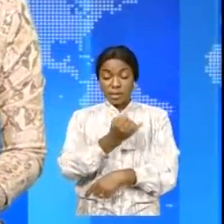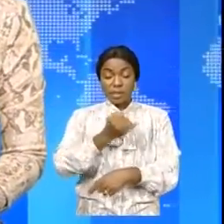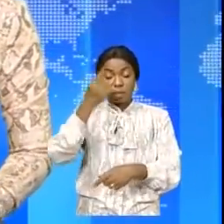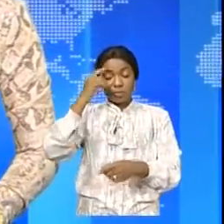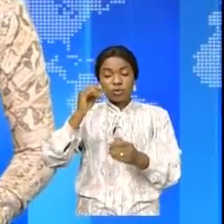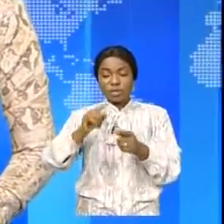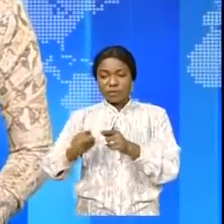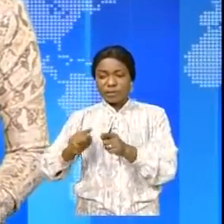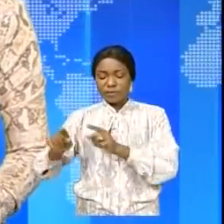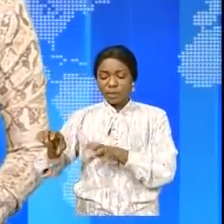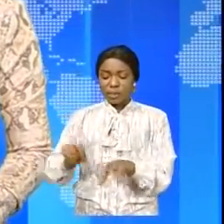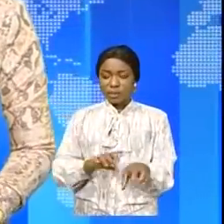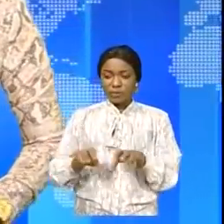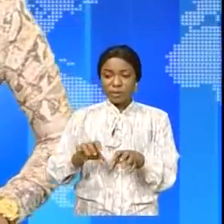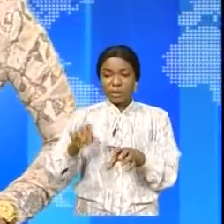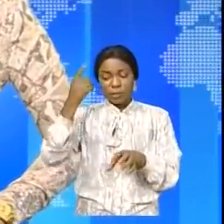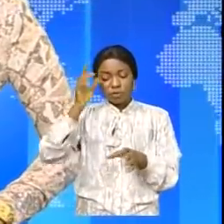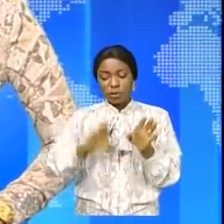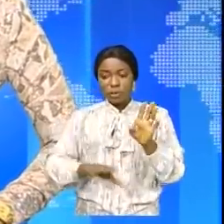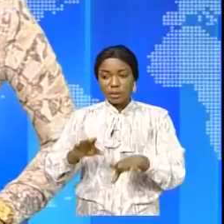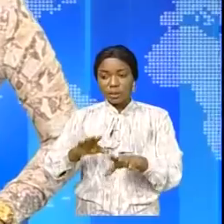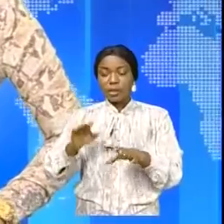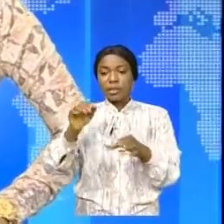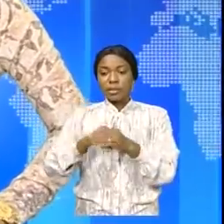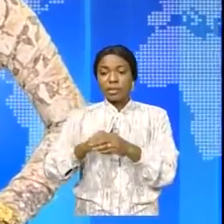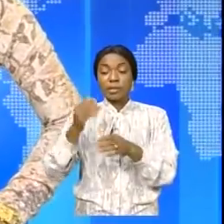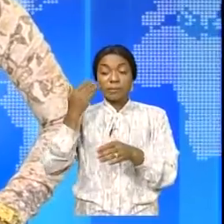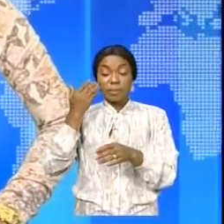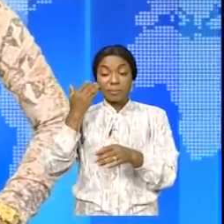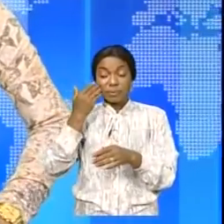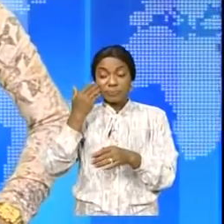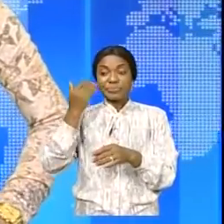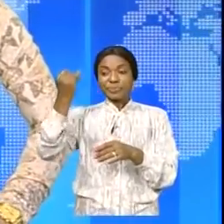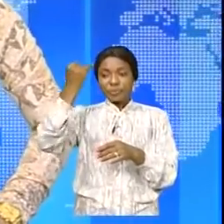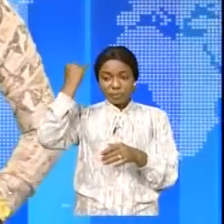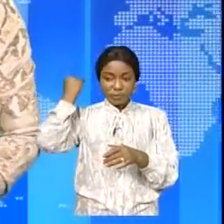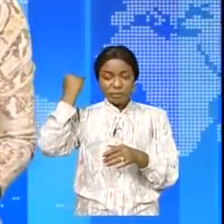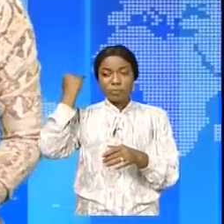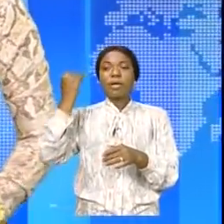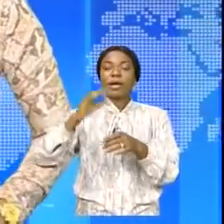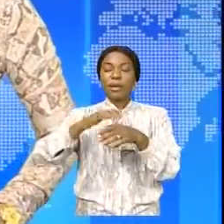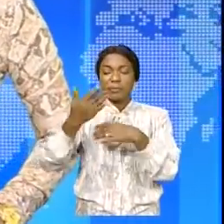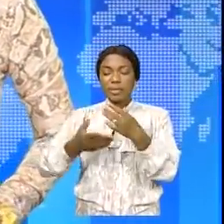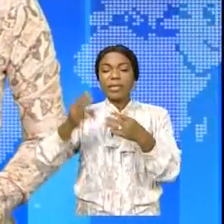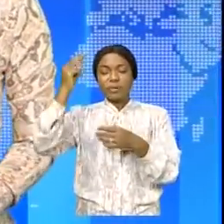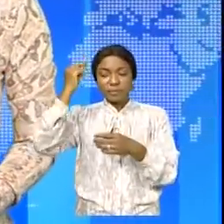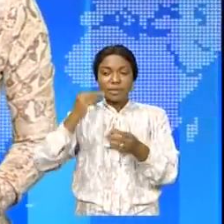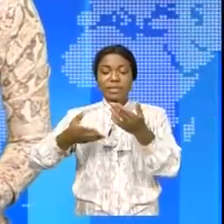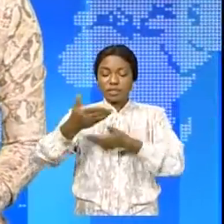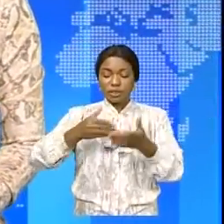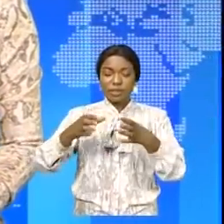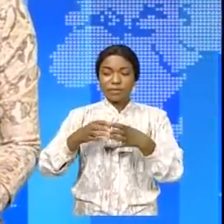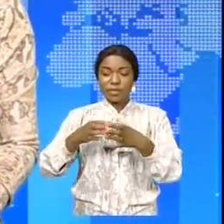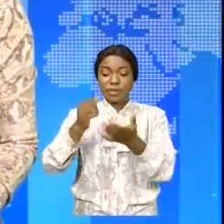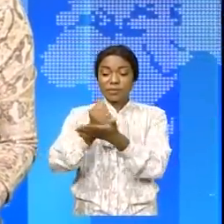les festivités de l'inhumation de Patrice Emery Lumumba. Juste après, le ministre a échangé avec l'ambassadeur